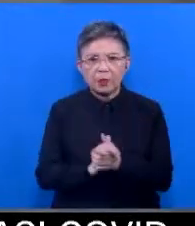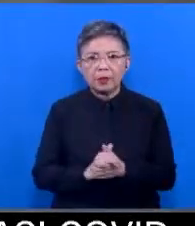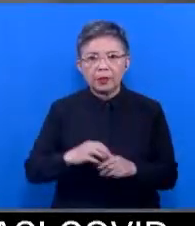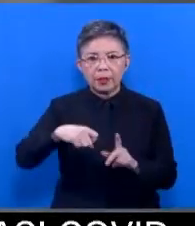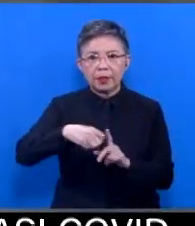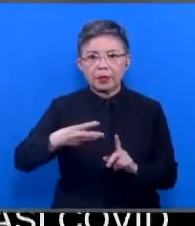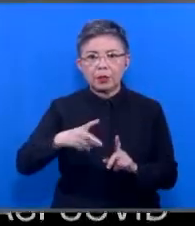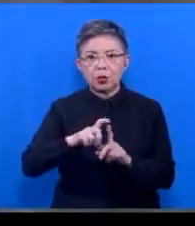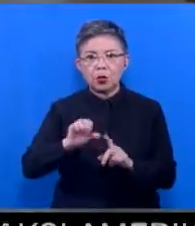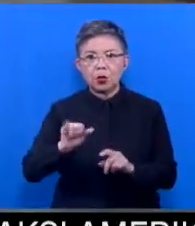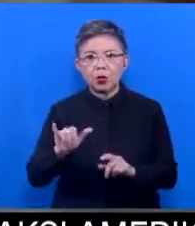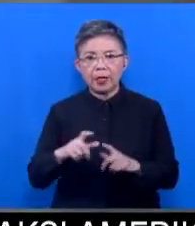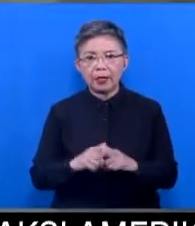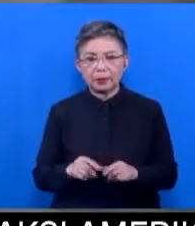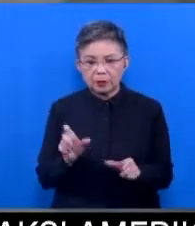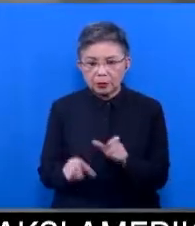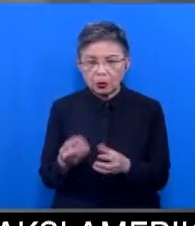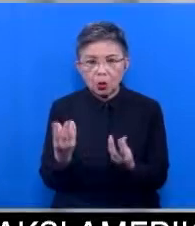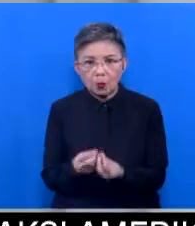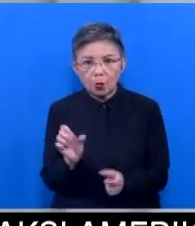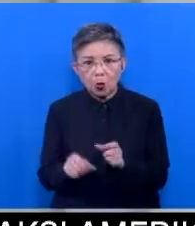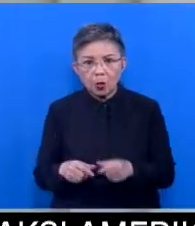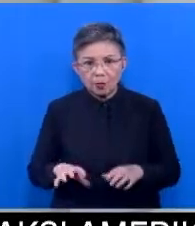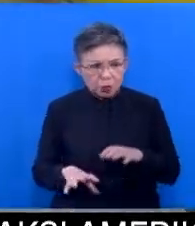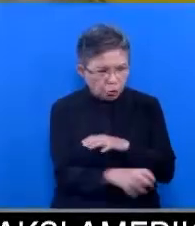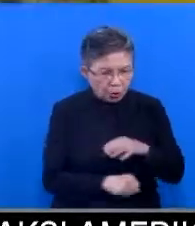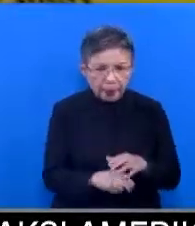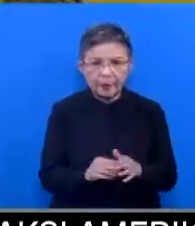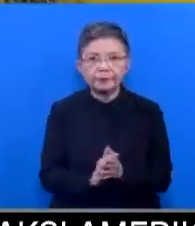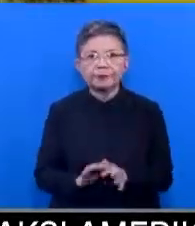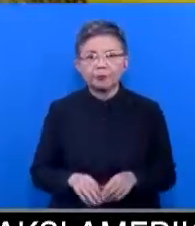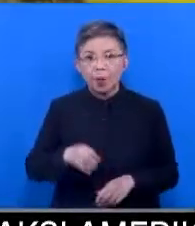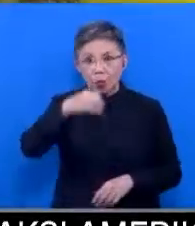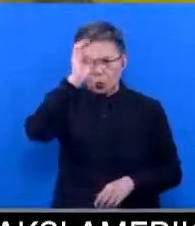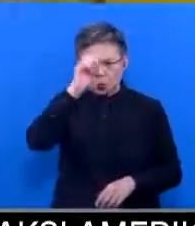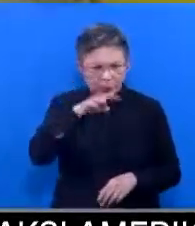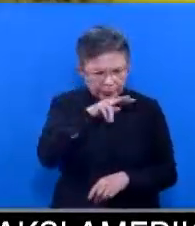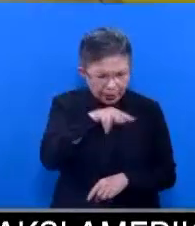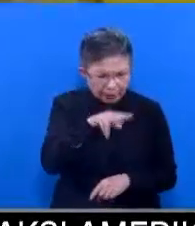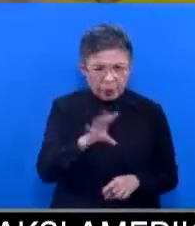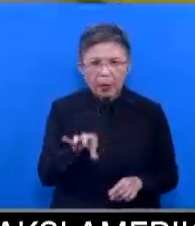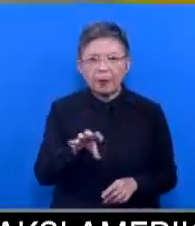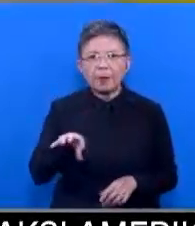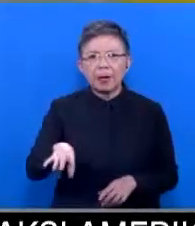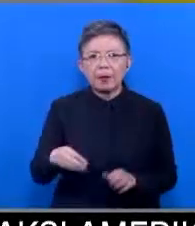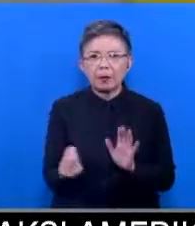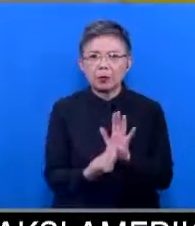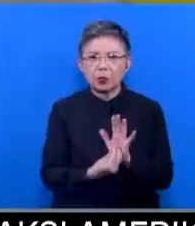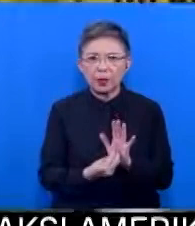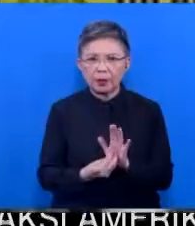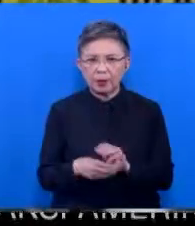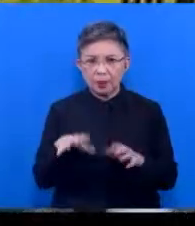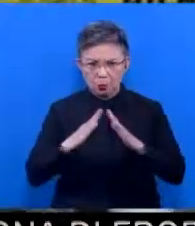yang menjadi lokasi pencurian sekelompok orang. Selain mencari barang bukti tambahan, petugas juga mengamankan sejumlah barang bukti lainnya di